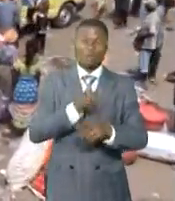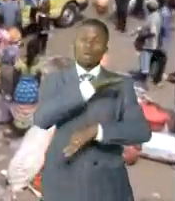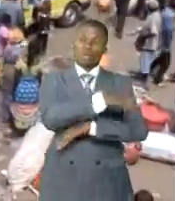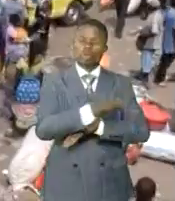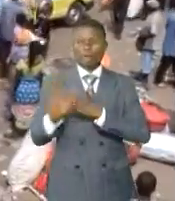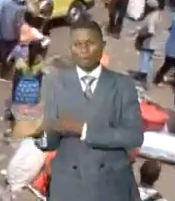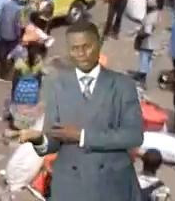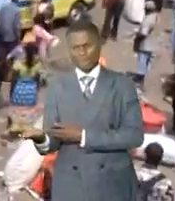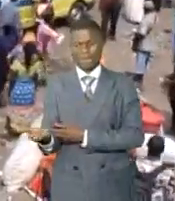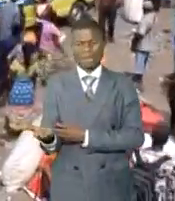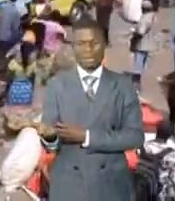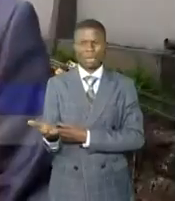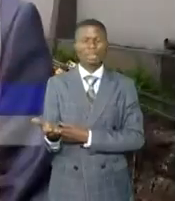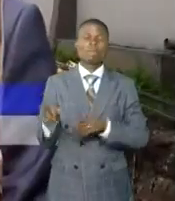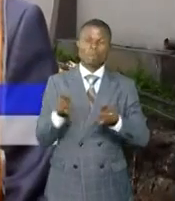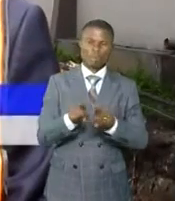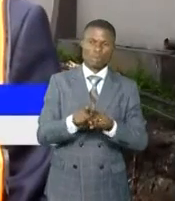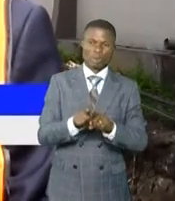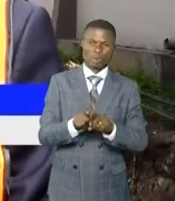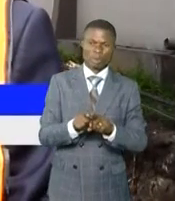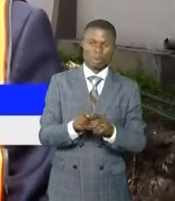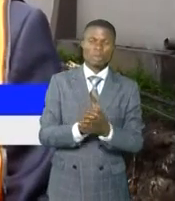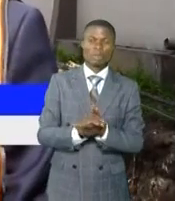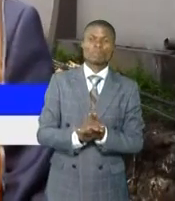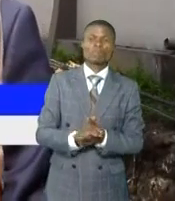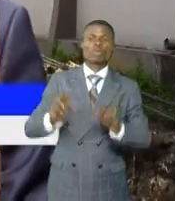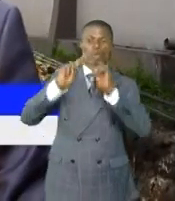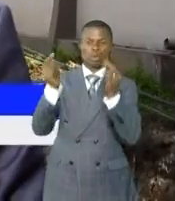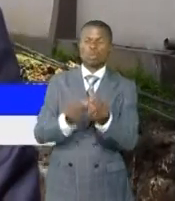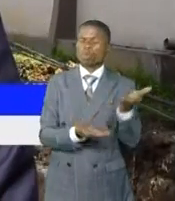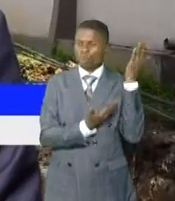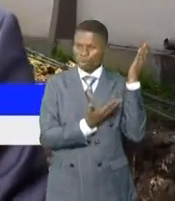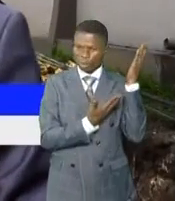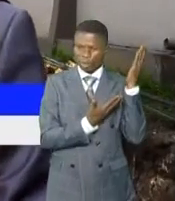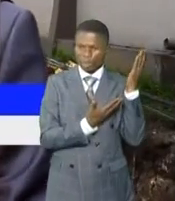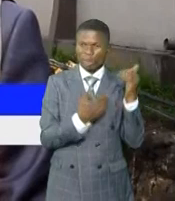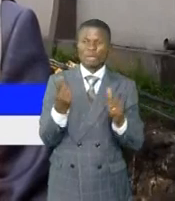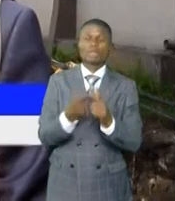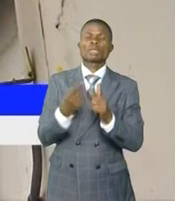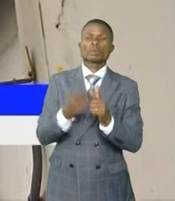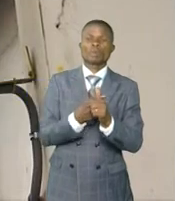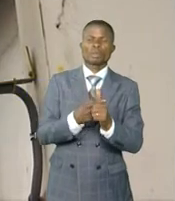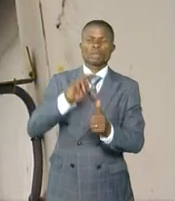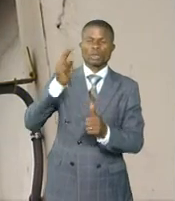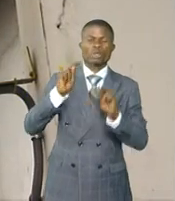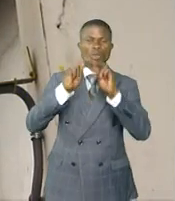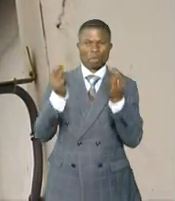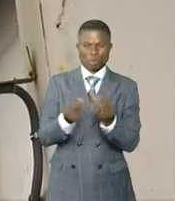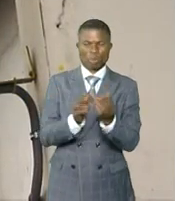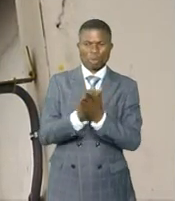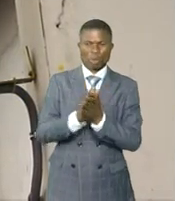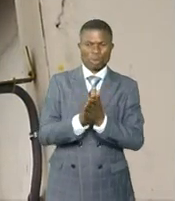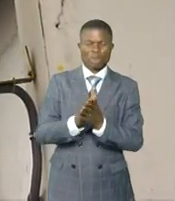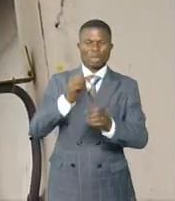le matin comme le soir. La CNPR est un partenaire important surtout sur cette deuxième phase qui consiste en l'installation